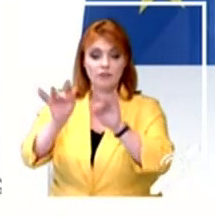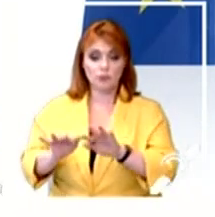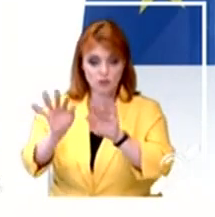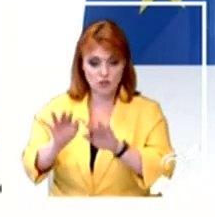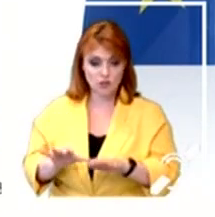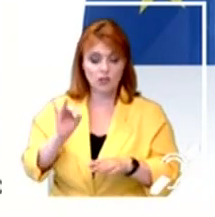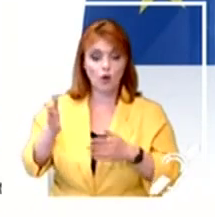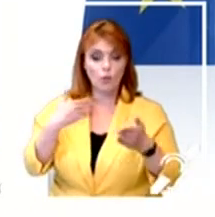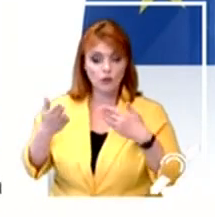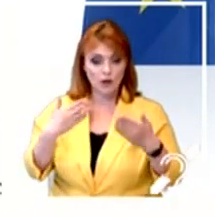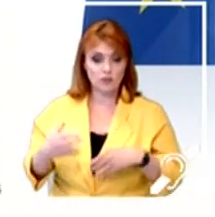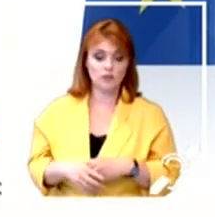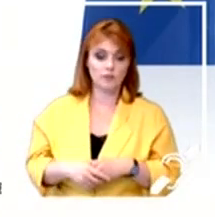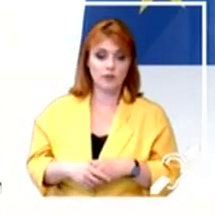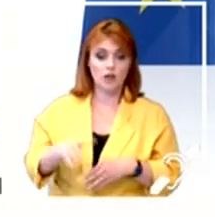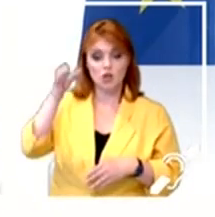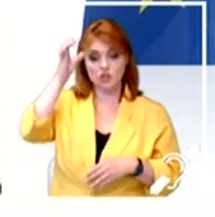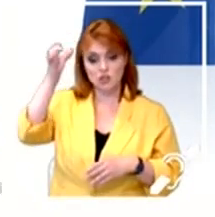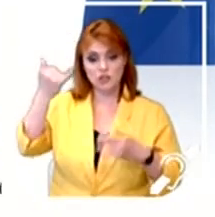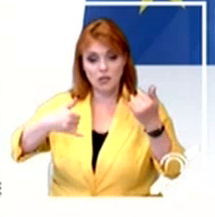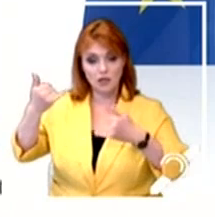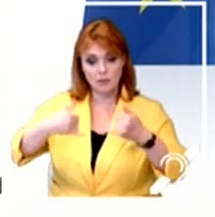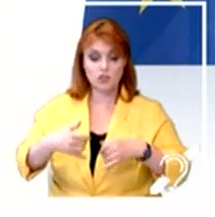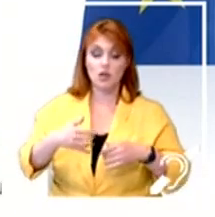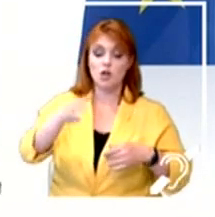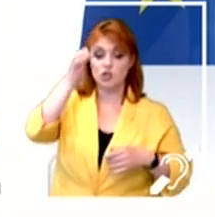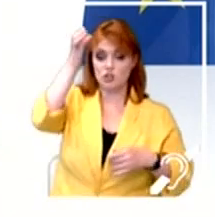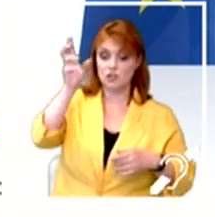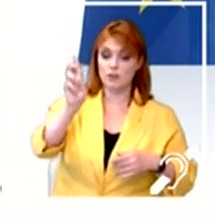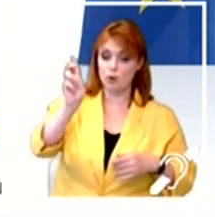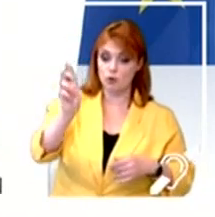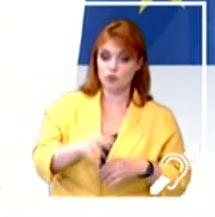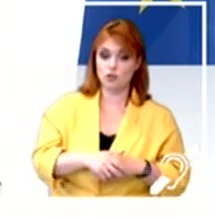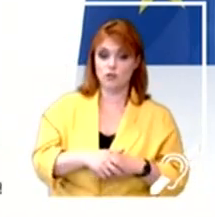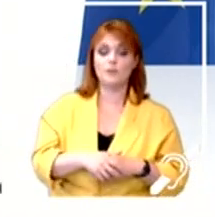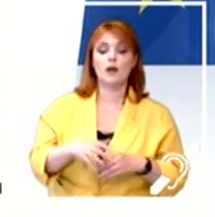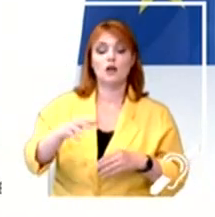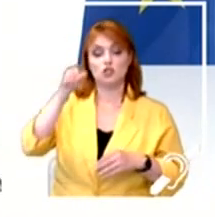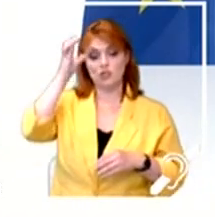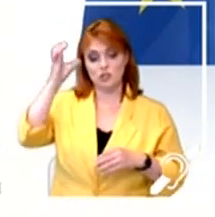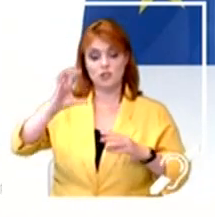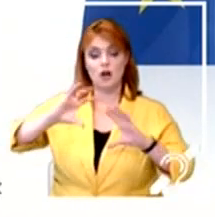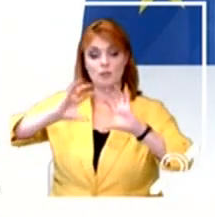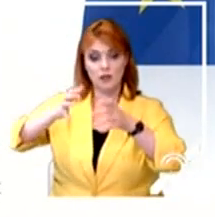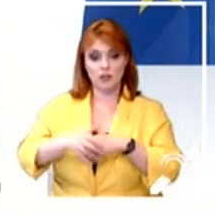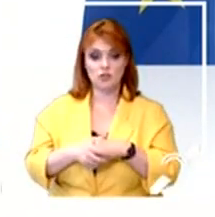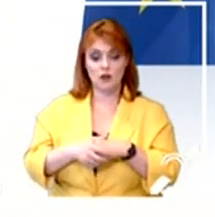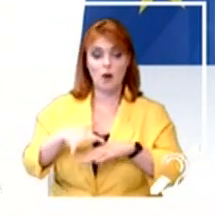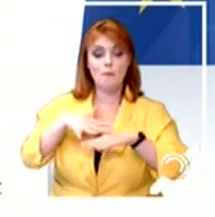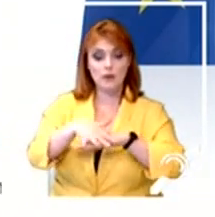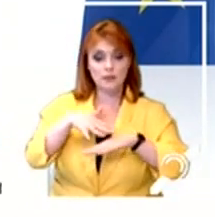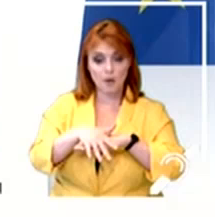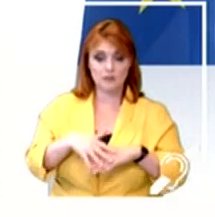și comunicațiilor, științe chimice, științe biologice, științe ale mediului, științe fizice, matematică